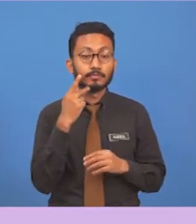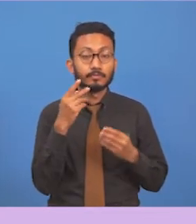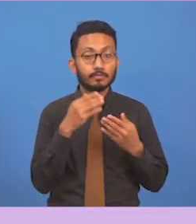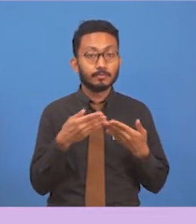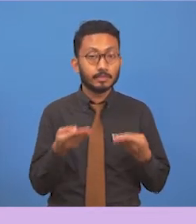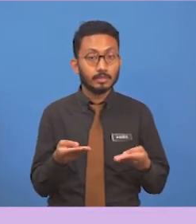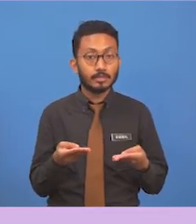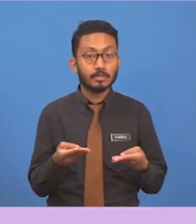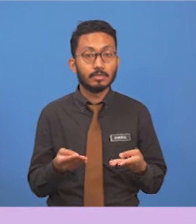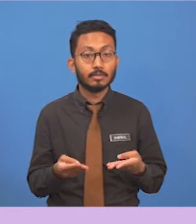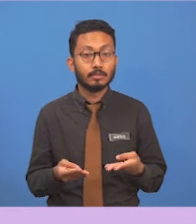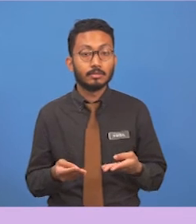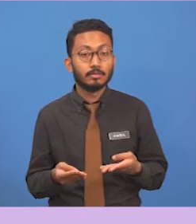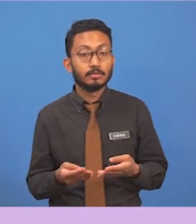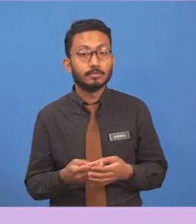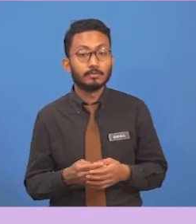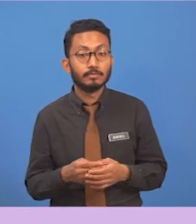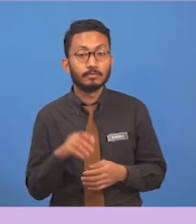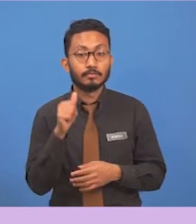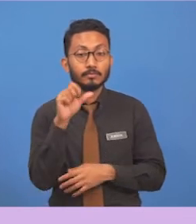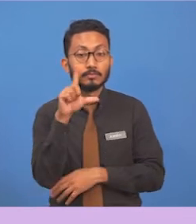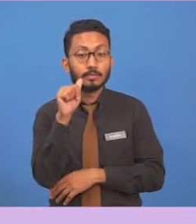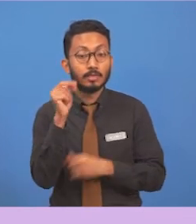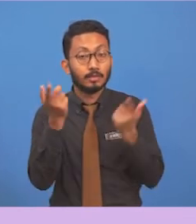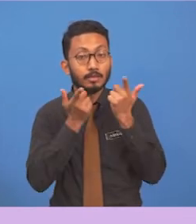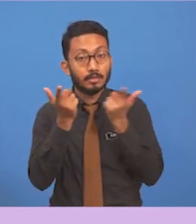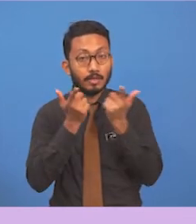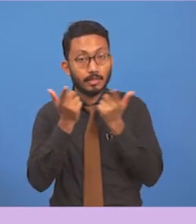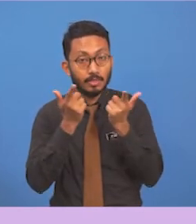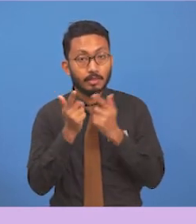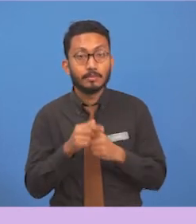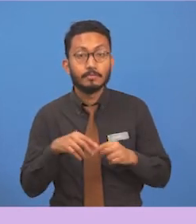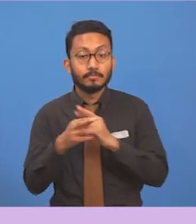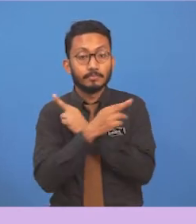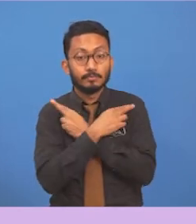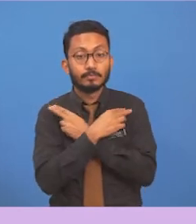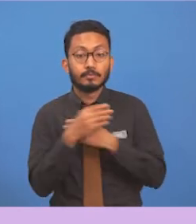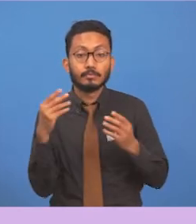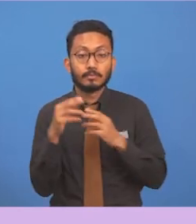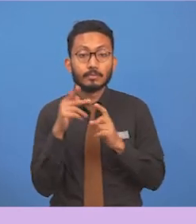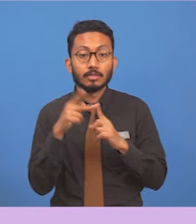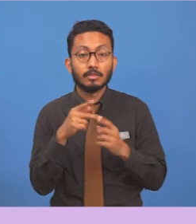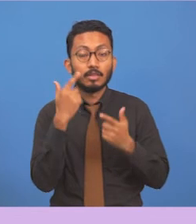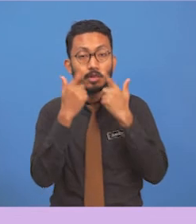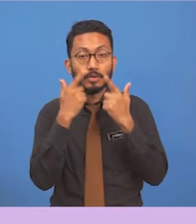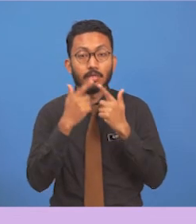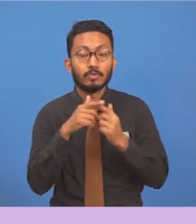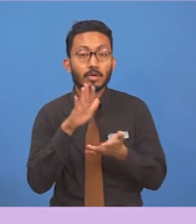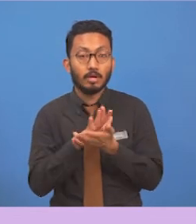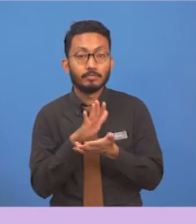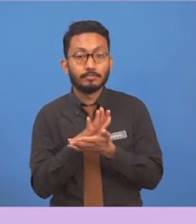mesra kepada perawat sekolah ketiga Sikap menghormati warga sekolah merupakan